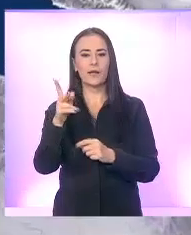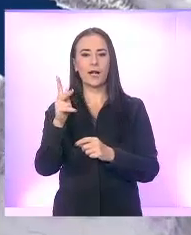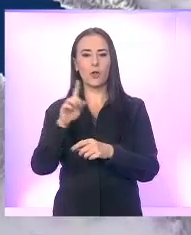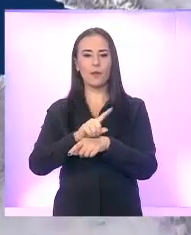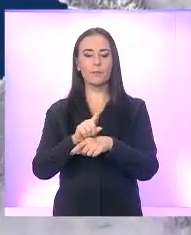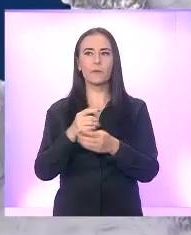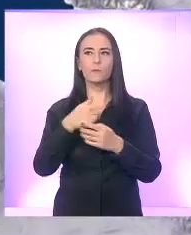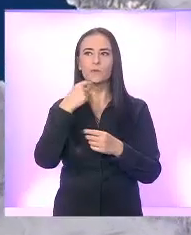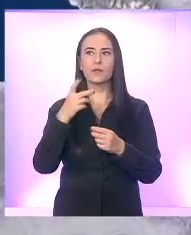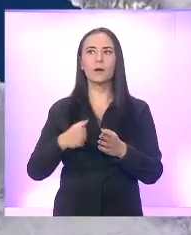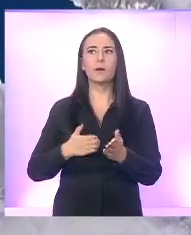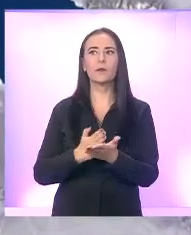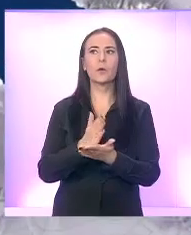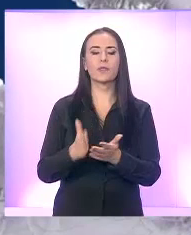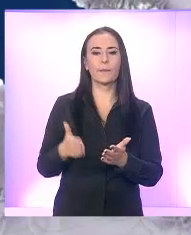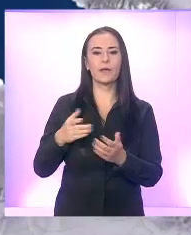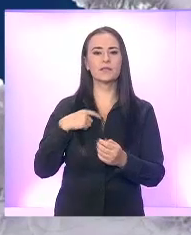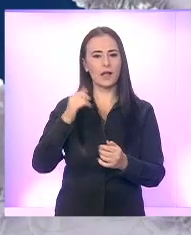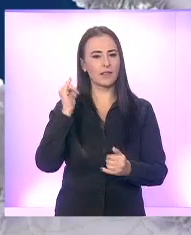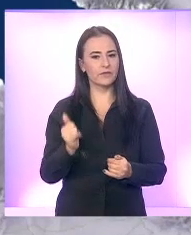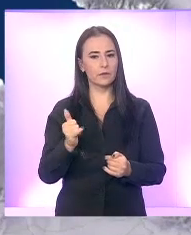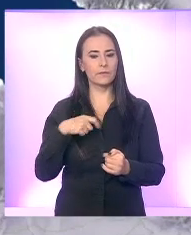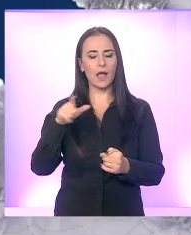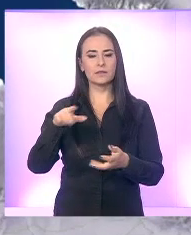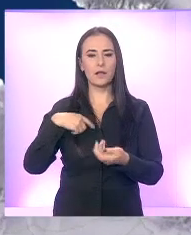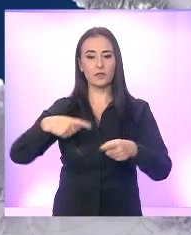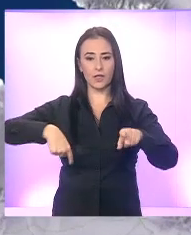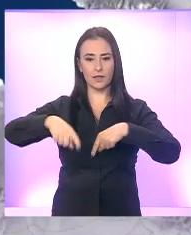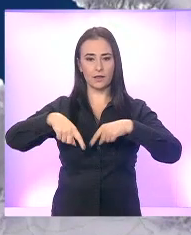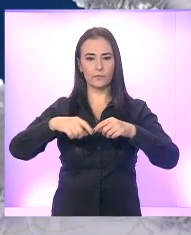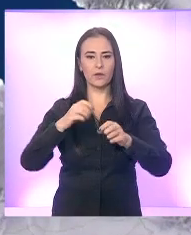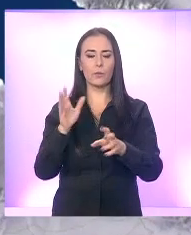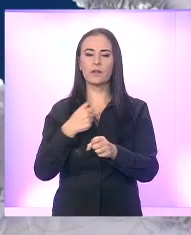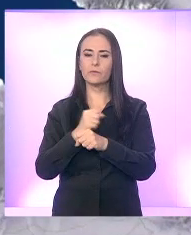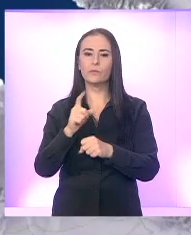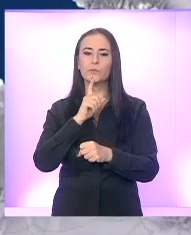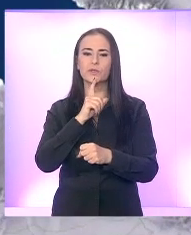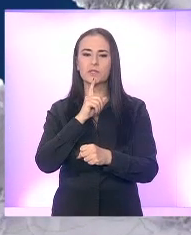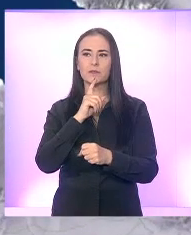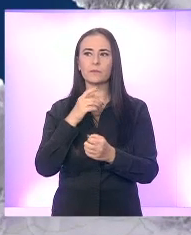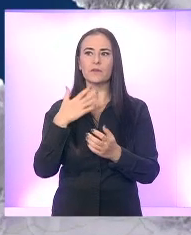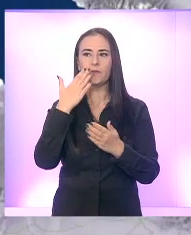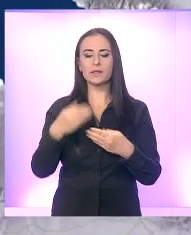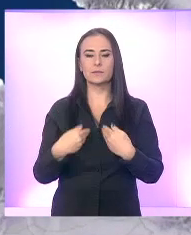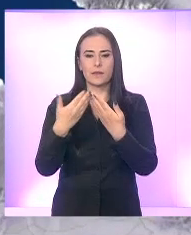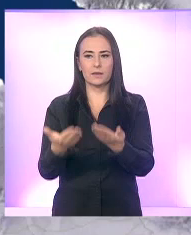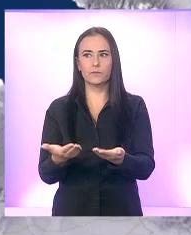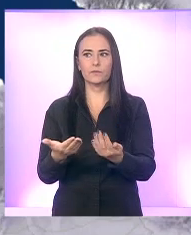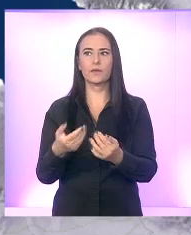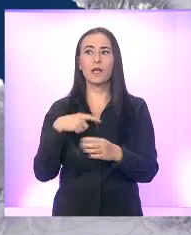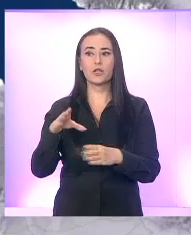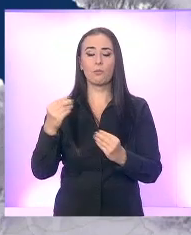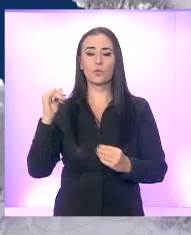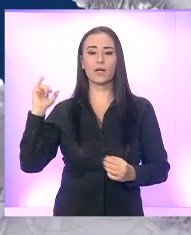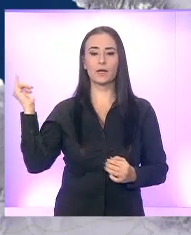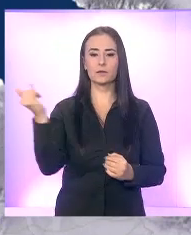pentru trenurile de marfă, ceea ce într-adevăr face acest transport foarte puțin atractiv față de cel rutier. Se alătură